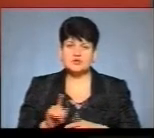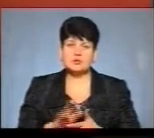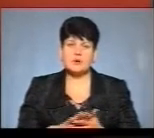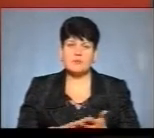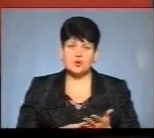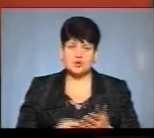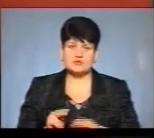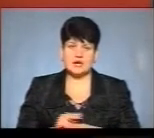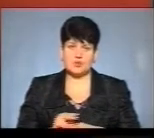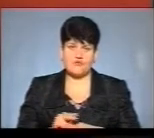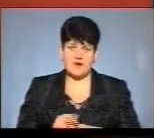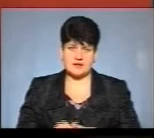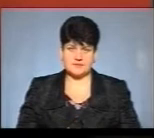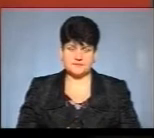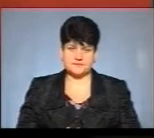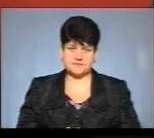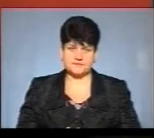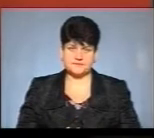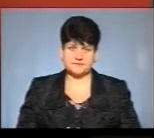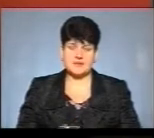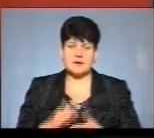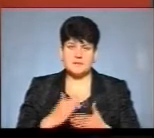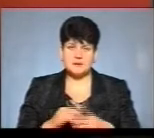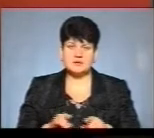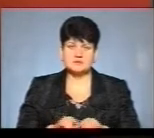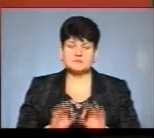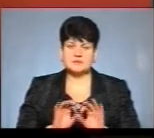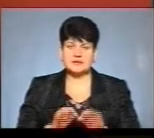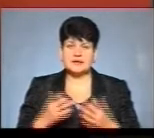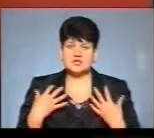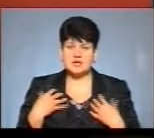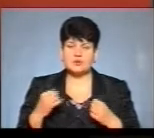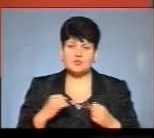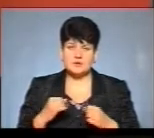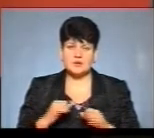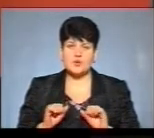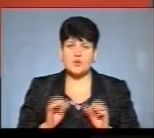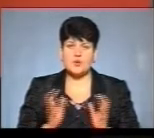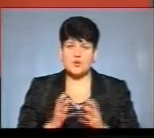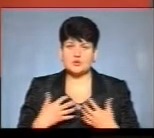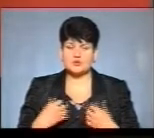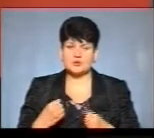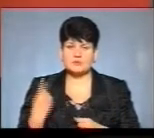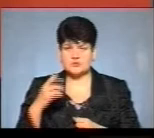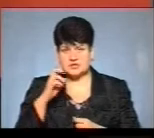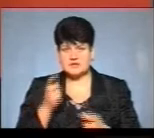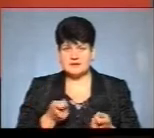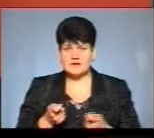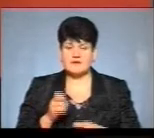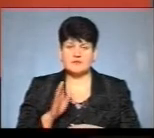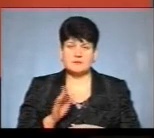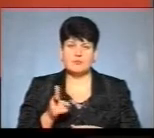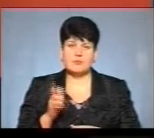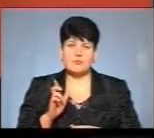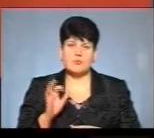продовжувати лікування. Маємо також коментар начальника управління охорони здоров'я облдержадміністрації Володимира Богойчука.